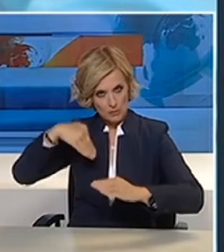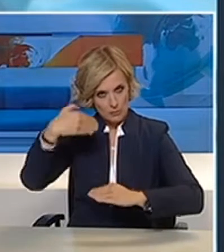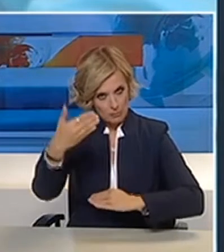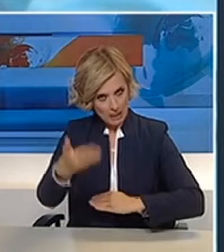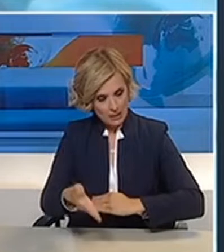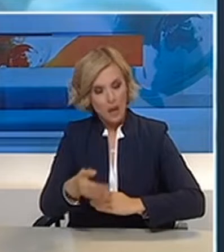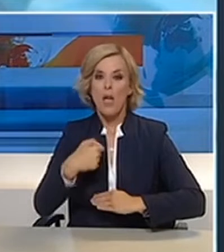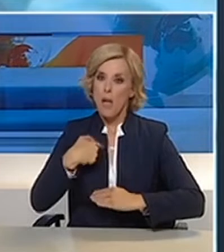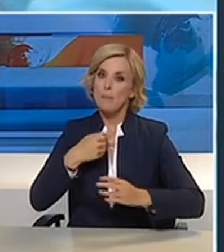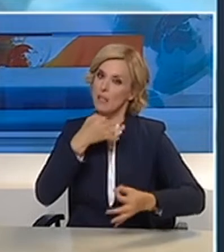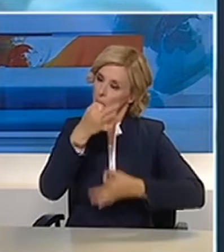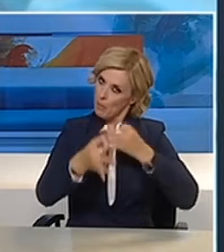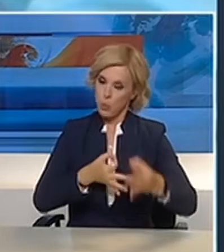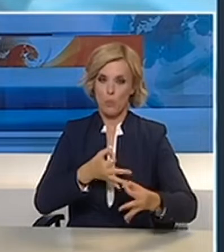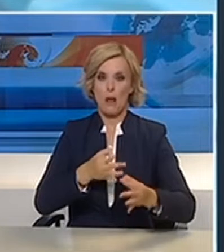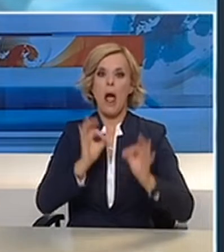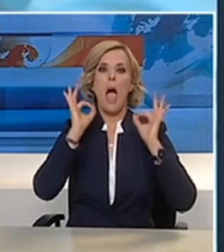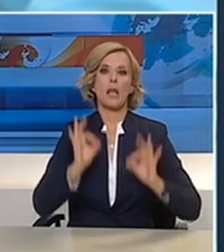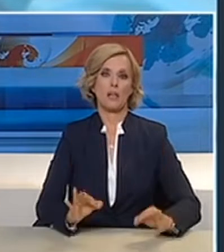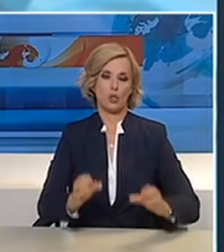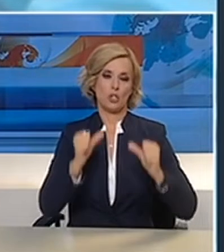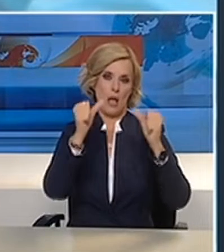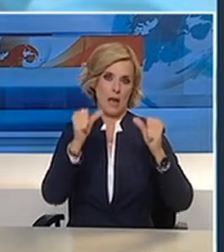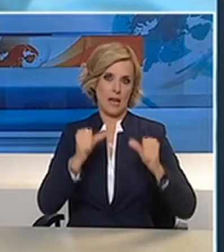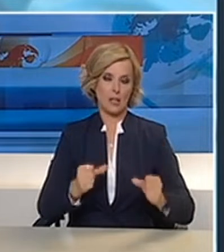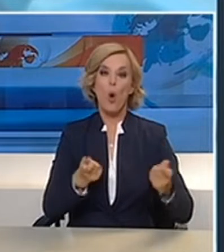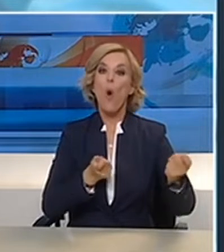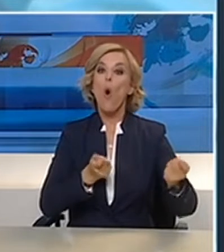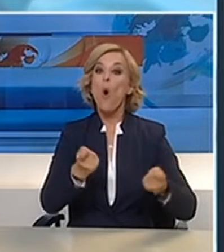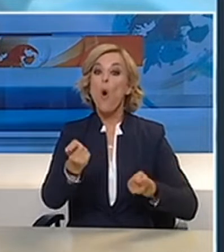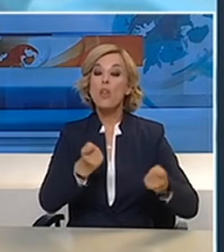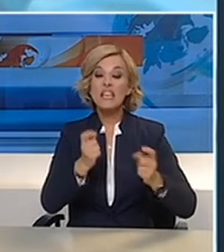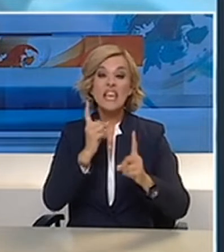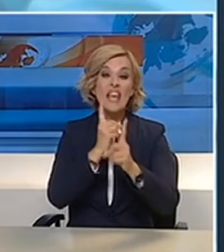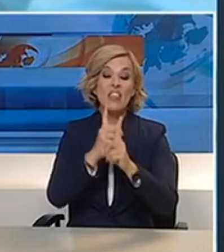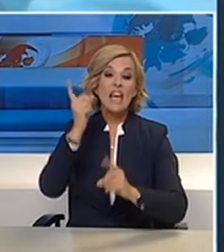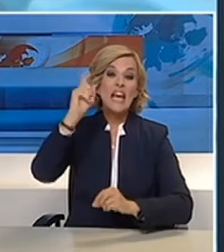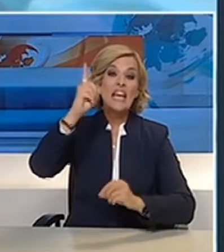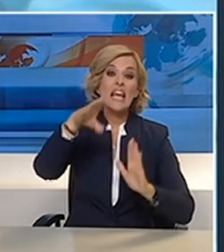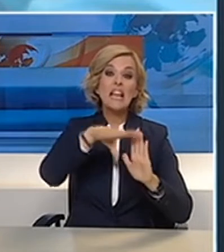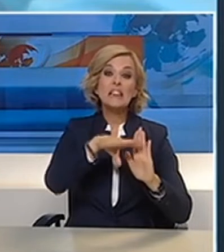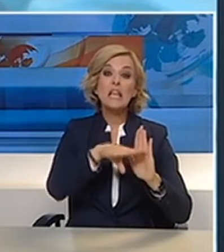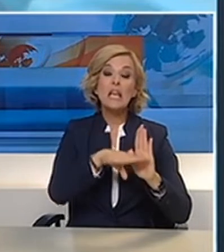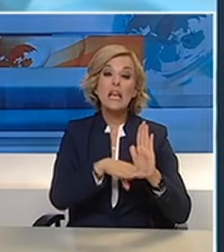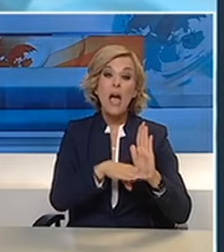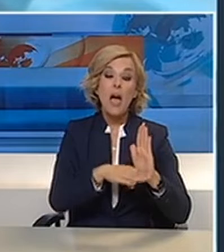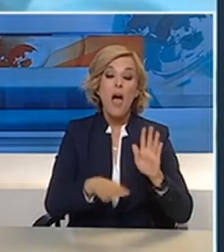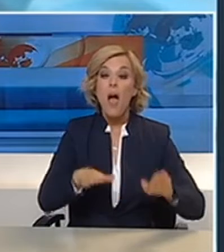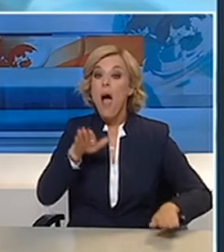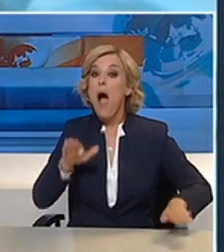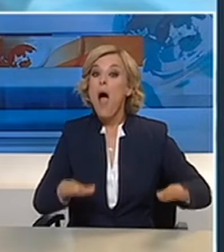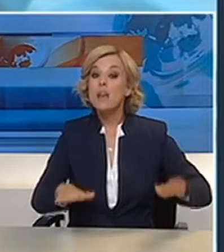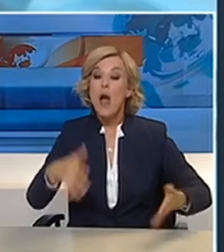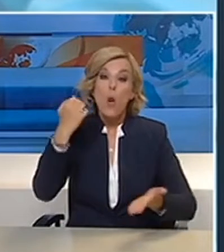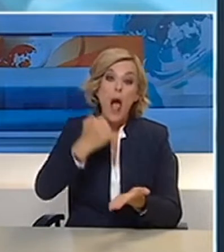για τη λειτουργία των σχολείων. Θα υιοθετηθούν οδηγίες με ειδικά κριτήρια ιεράρχησης, τα οποία θα αξιολογούν οι